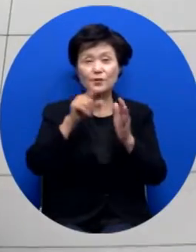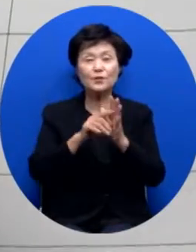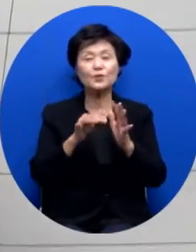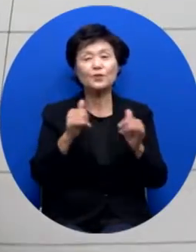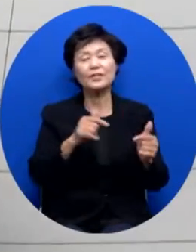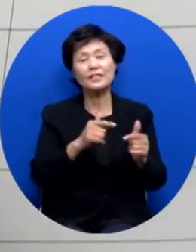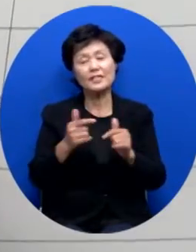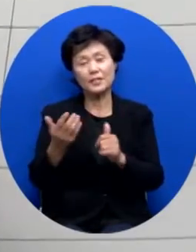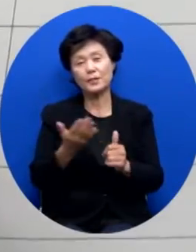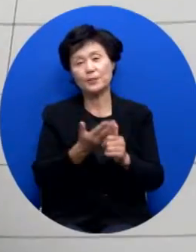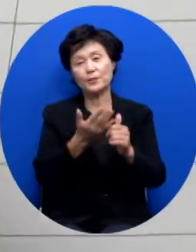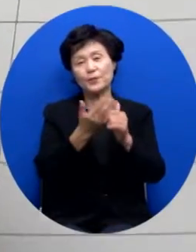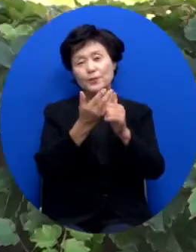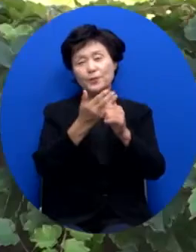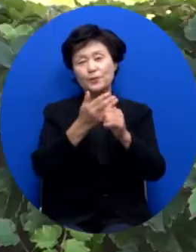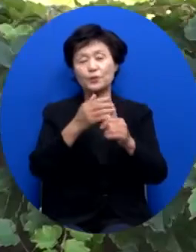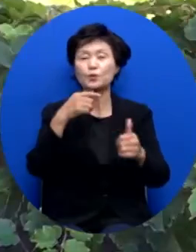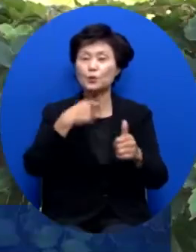핵심 교육과정입니다